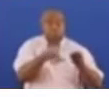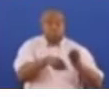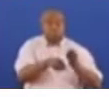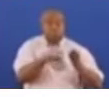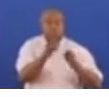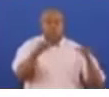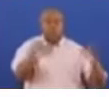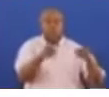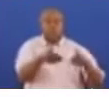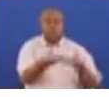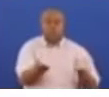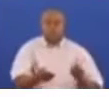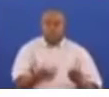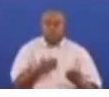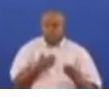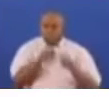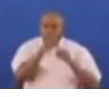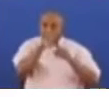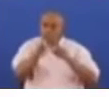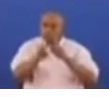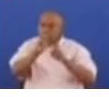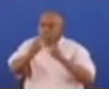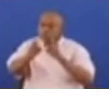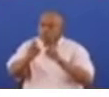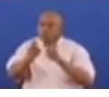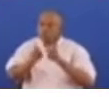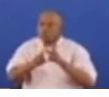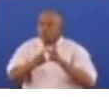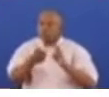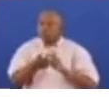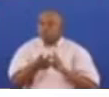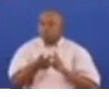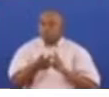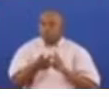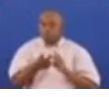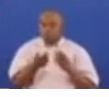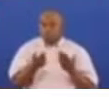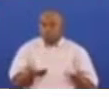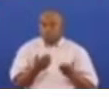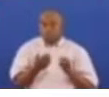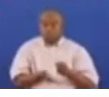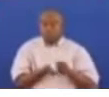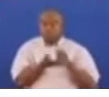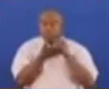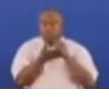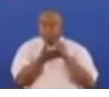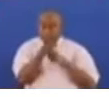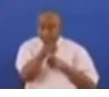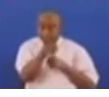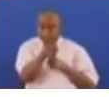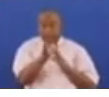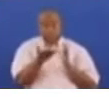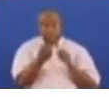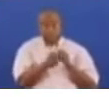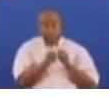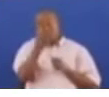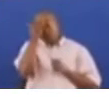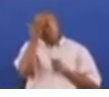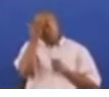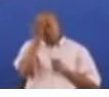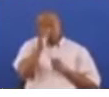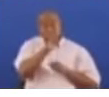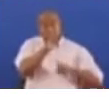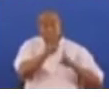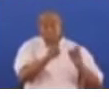chochote. Tulimuoji maswali na sisi tulikuwa soba, inawezekana angetusaidia jambo, kuna jambo analijua, lakini